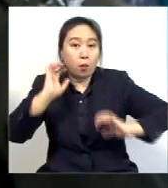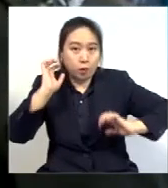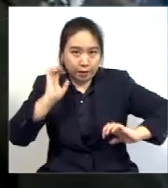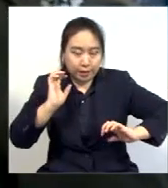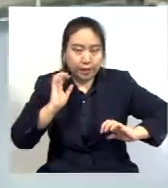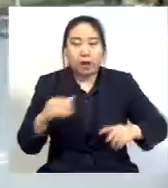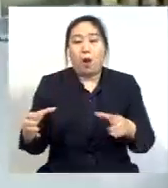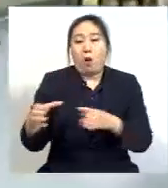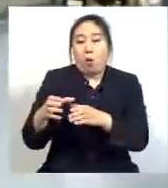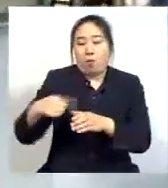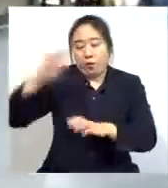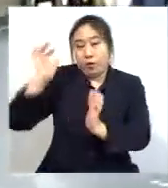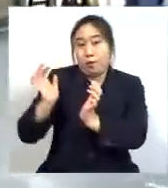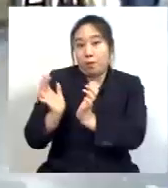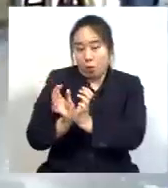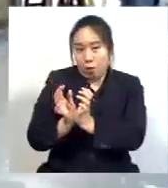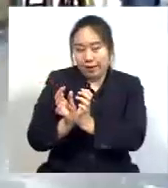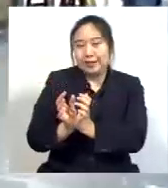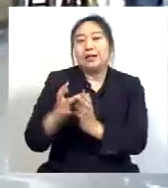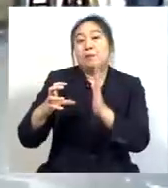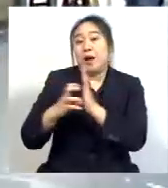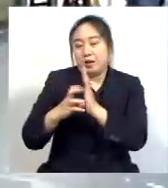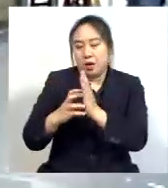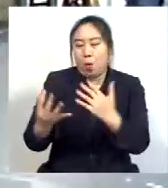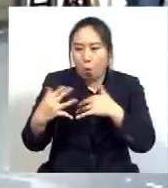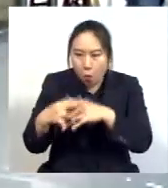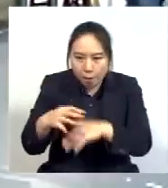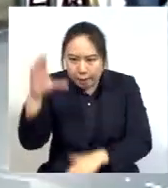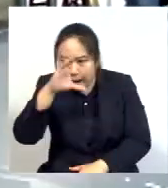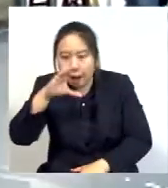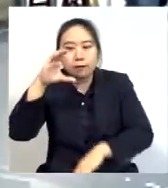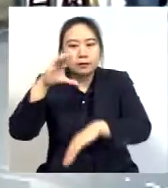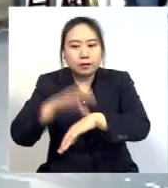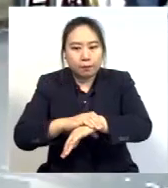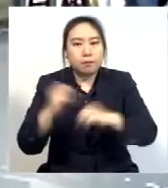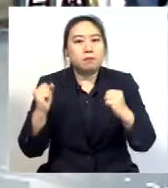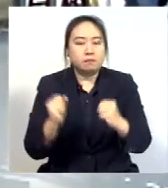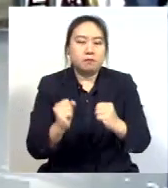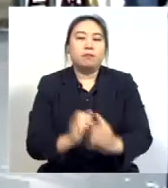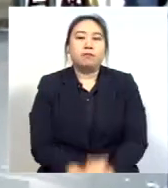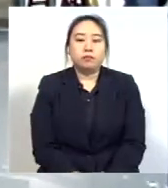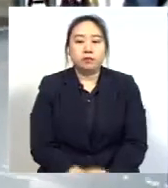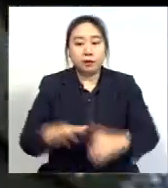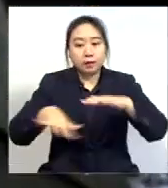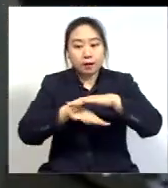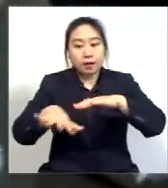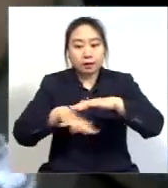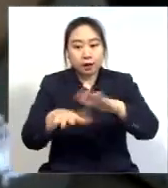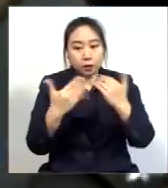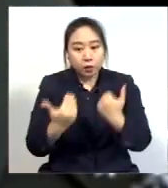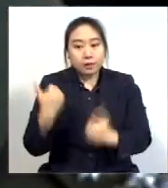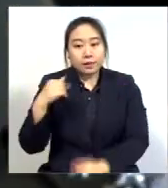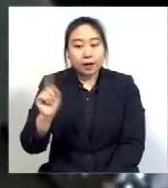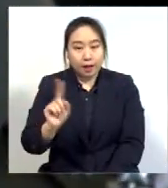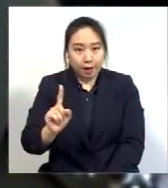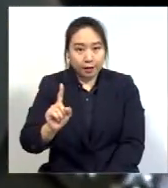รีชุดสืบสวนตำรวจภูธรภาค1ได้ร่วมกันเร่งรัดติดตามคนร้ายอย่างเต็มที่หลักฐานที่มีอยู่ตอนนี้นะคะก็